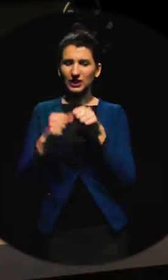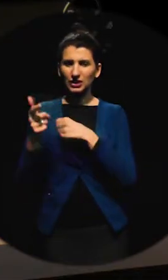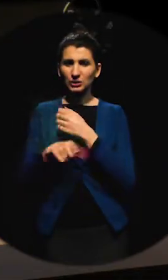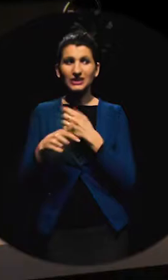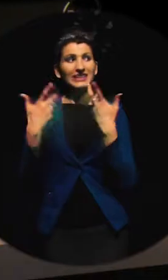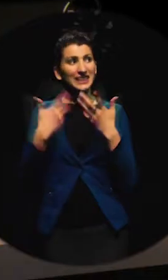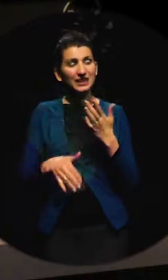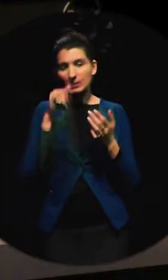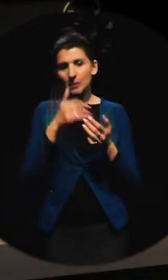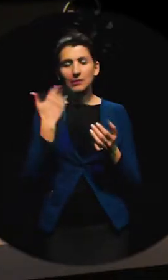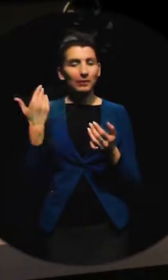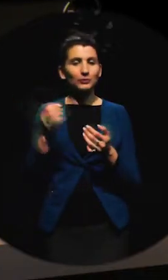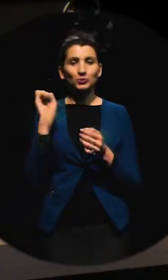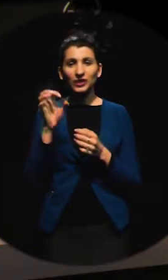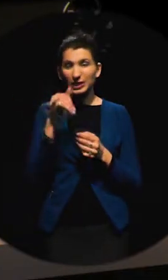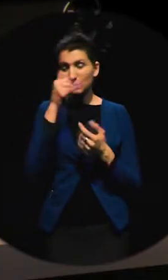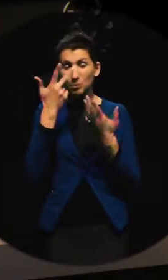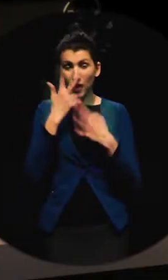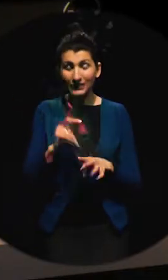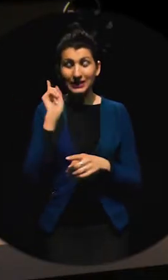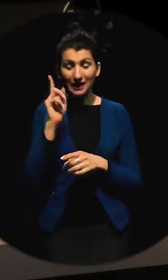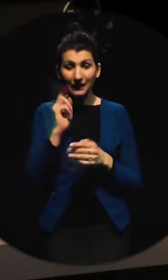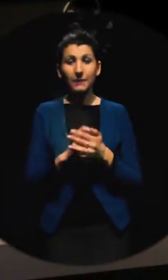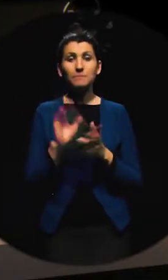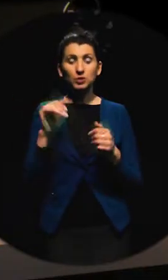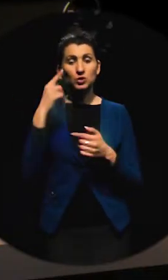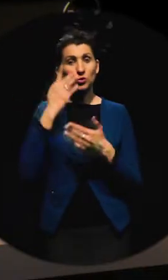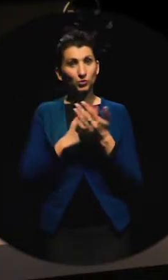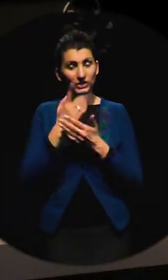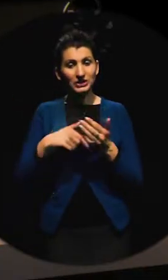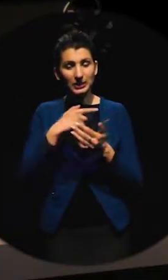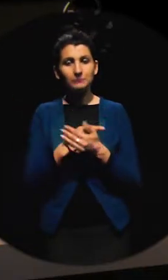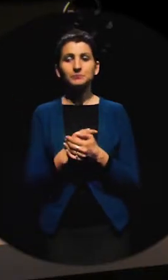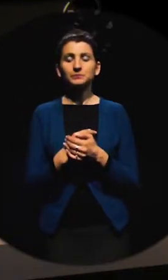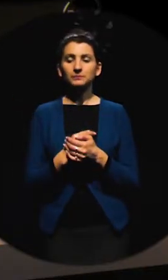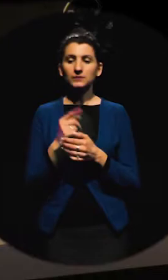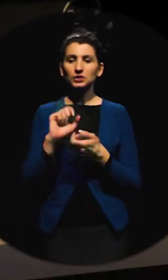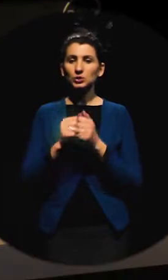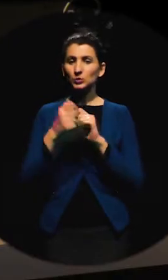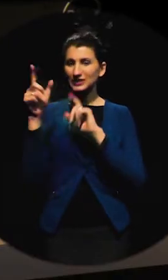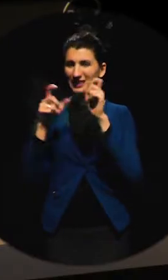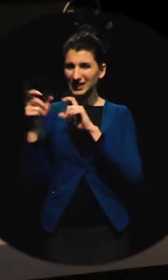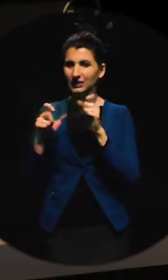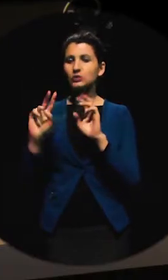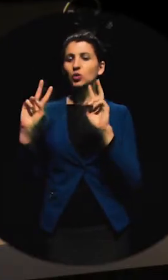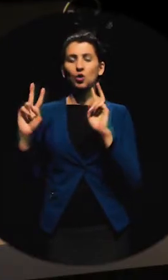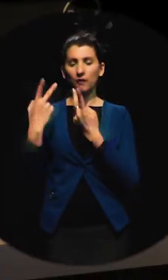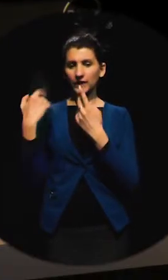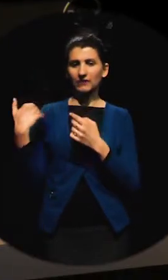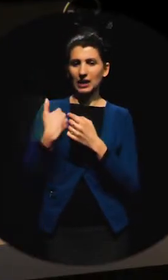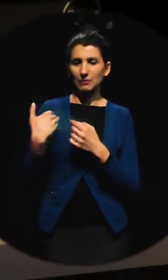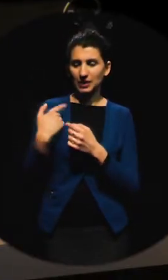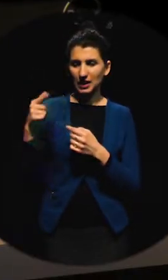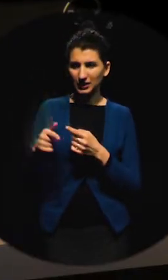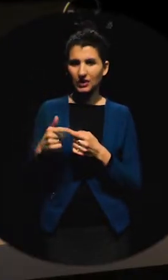brak projekcji nie jesteśmy w stanie Państwu tego pokazać, ale mogą nam Państwo uwierzyć, że są takie zdjęcia z Wielkiej Brytanii